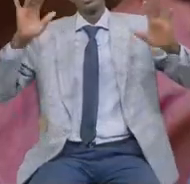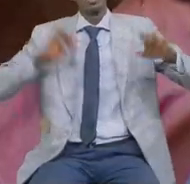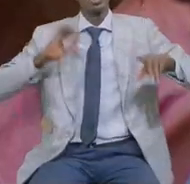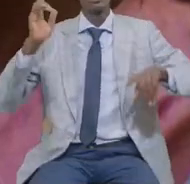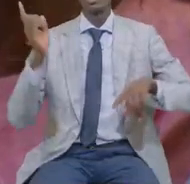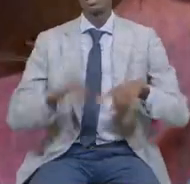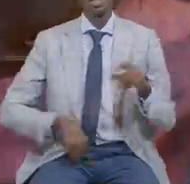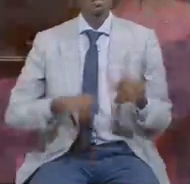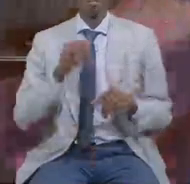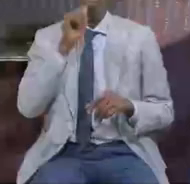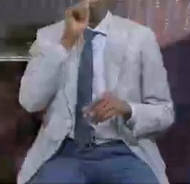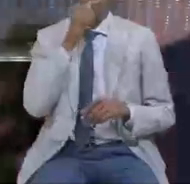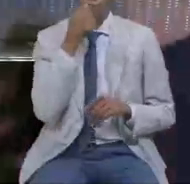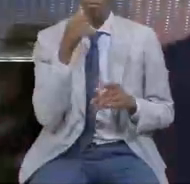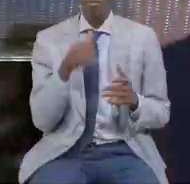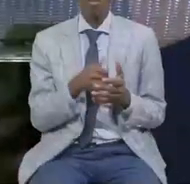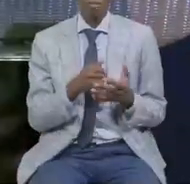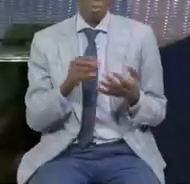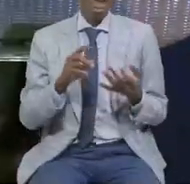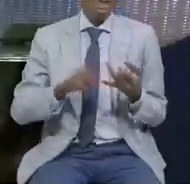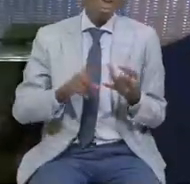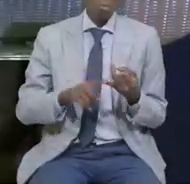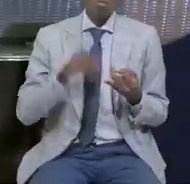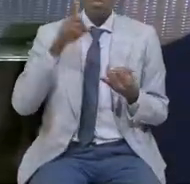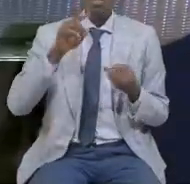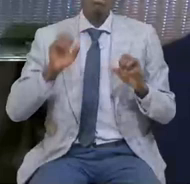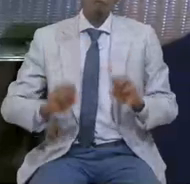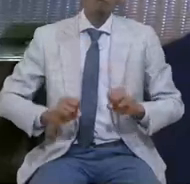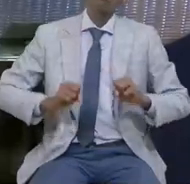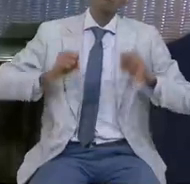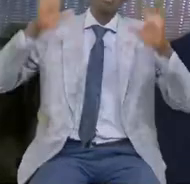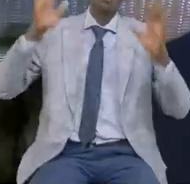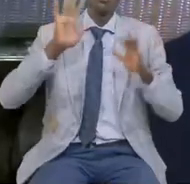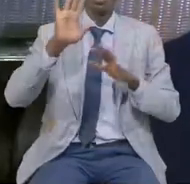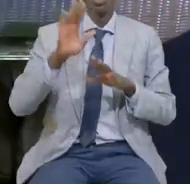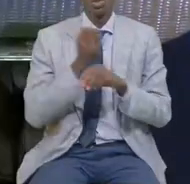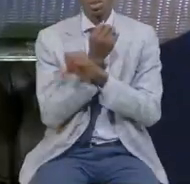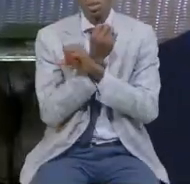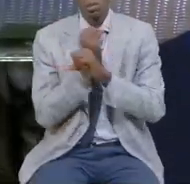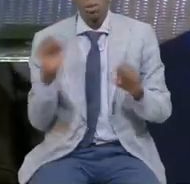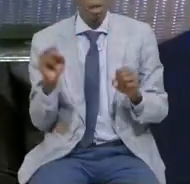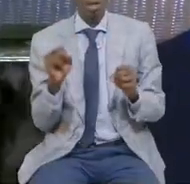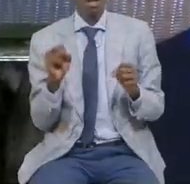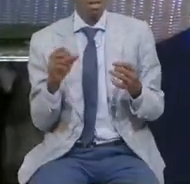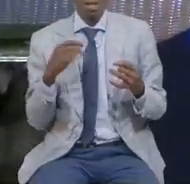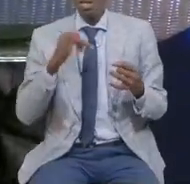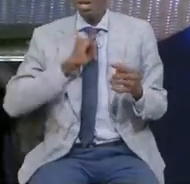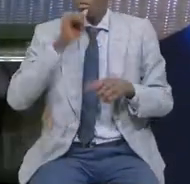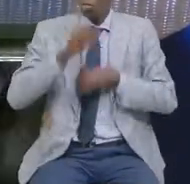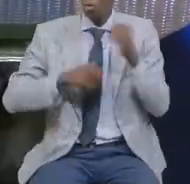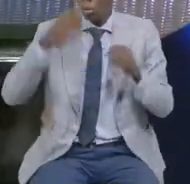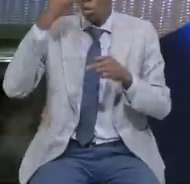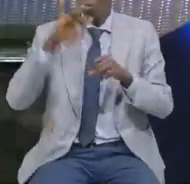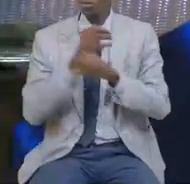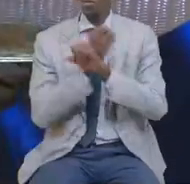tu abandonnes ton salut là. Tu dis, si c'est pour le salut, ceci c'est trop pour moi. Et tu perds le ciel et tu rates le